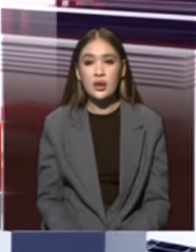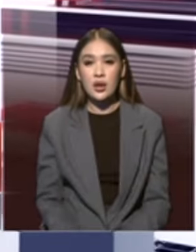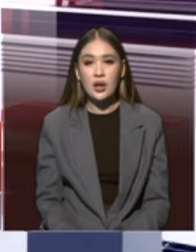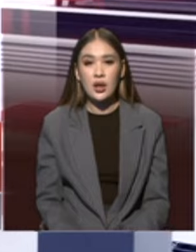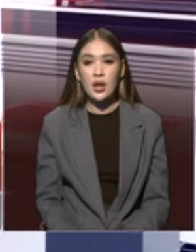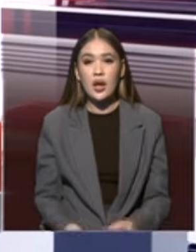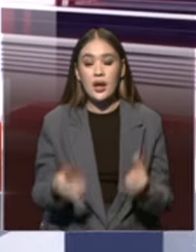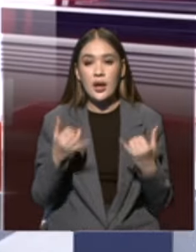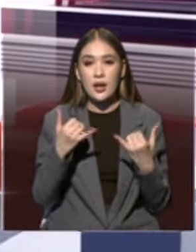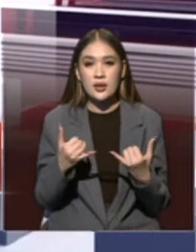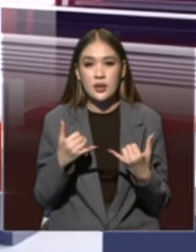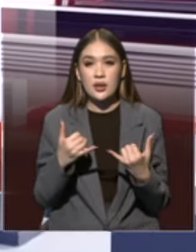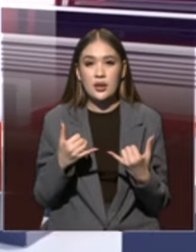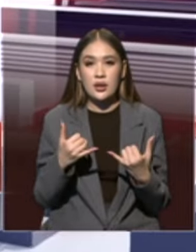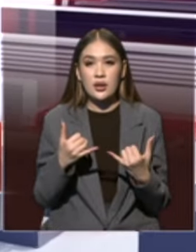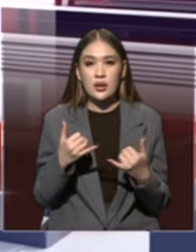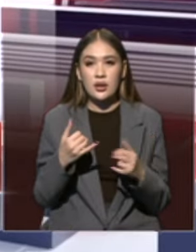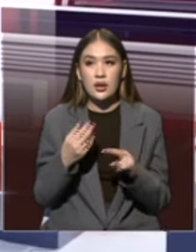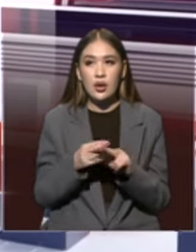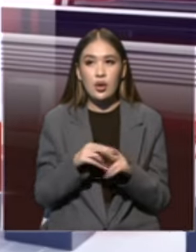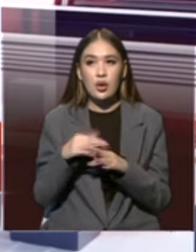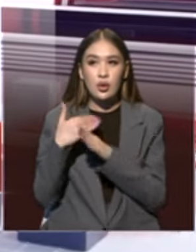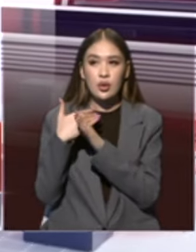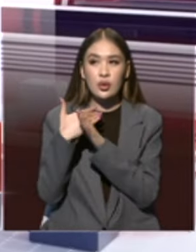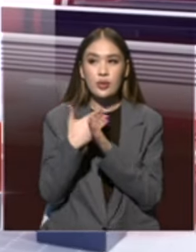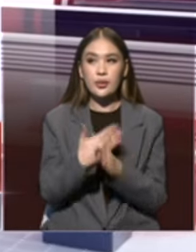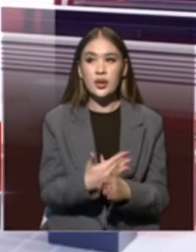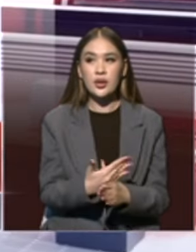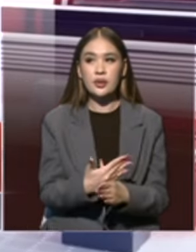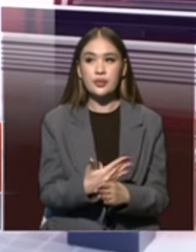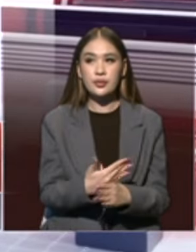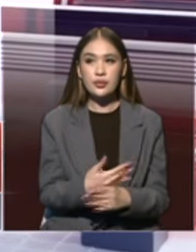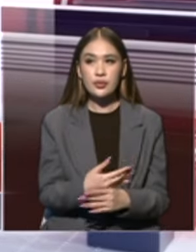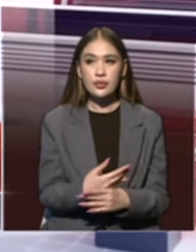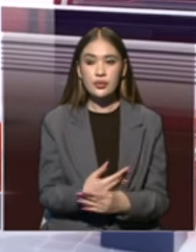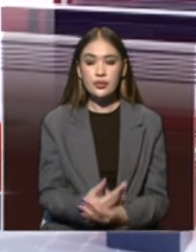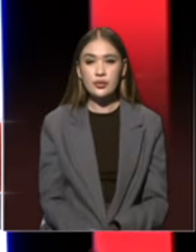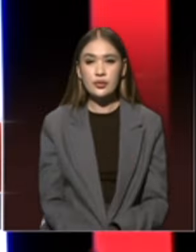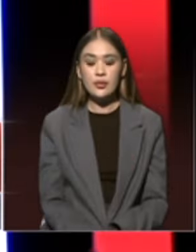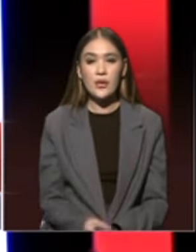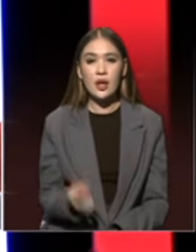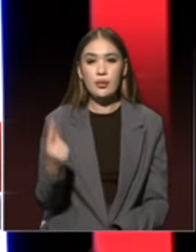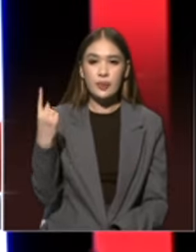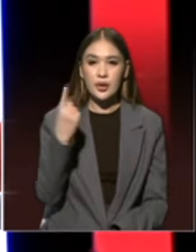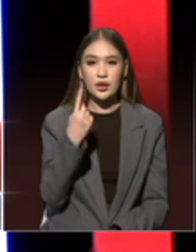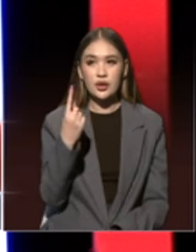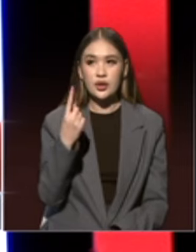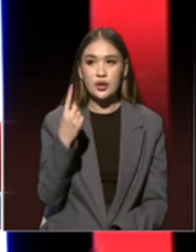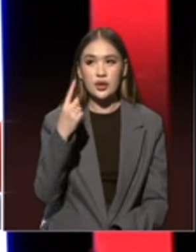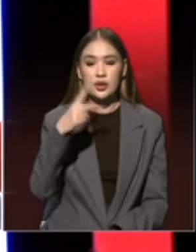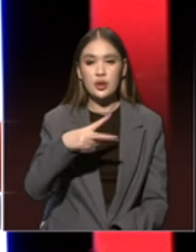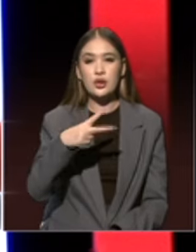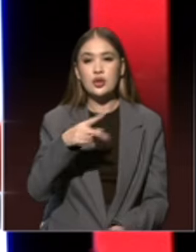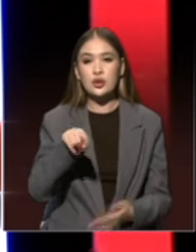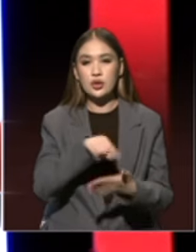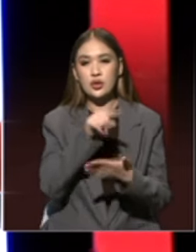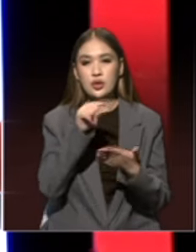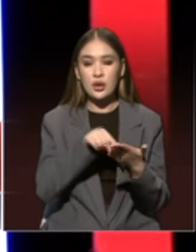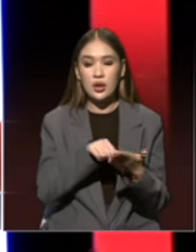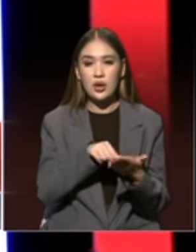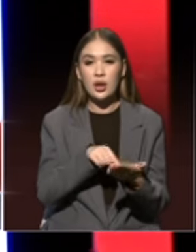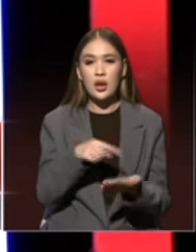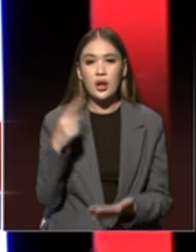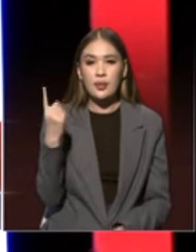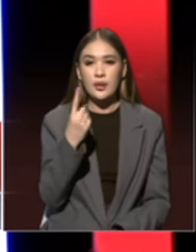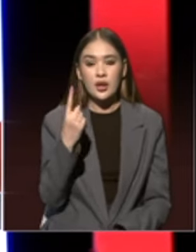біздерге енді әлгі көмек. Шолпан ханым, үйлер бірінші екі сұрақ қоямын, қысқа нұсқа жауап беріңіз, сонымен аяқтайық.